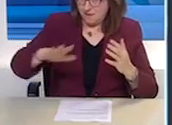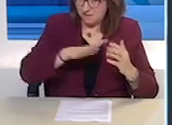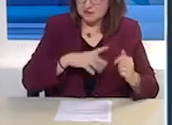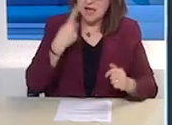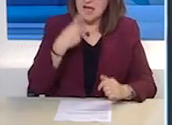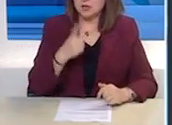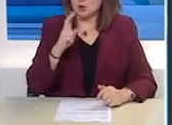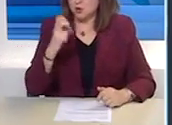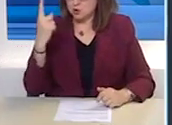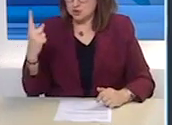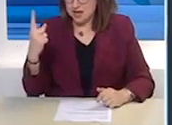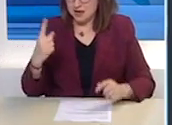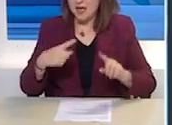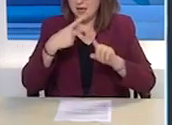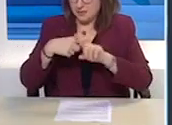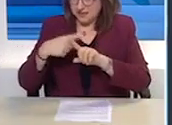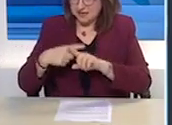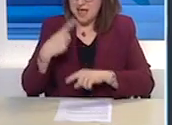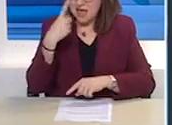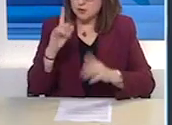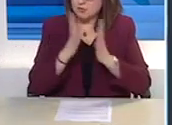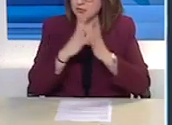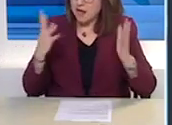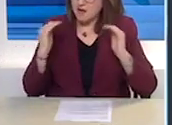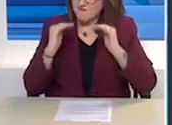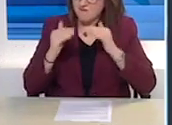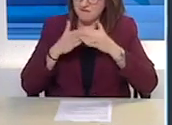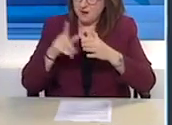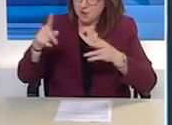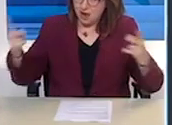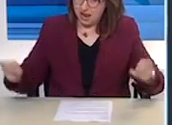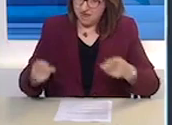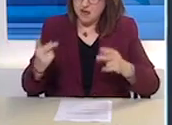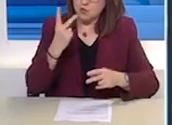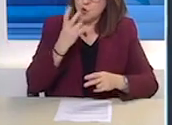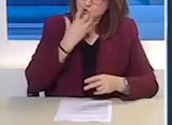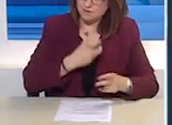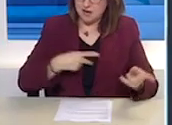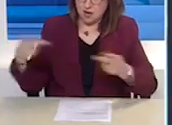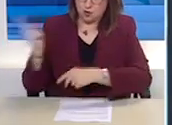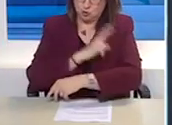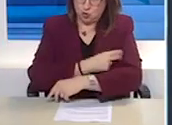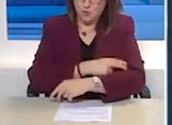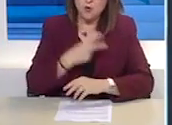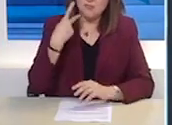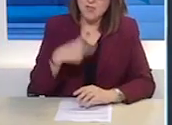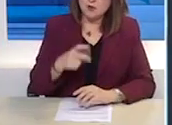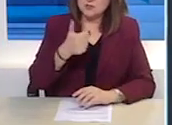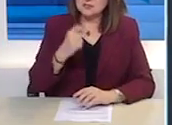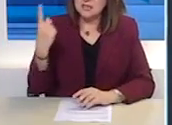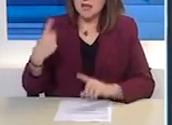στο νοσοκομείο και 119 πάνω στο πλοίο και 261 ήταν αρνητικοί. Σε σχέση με τους